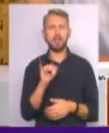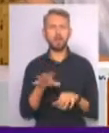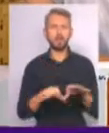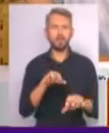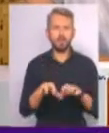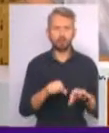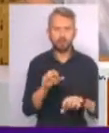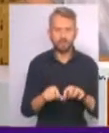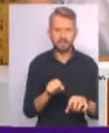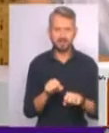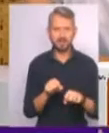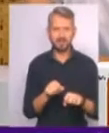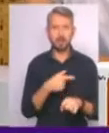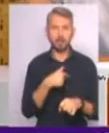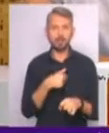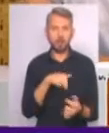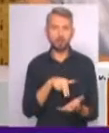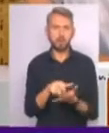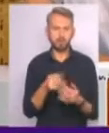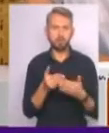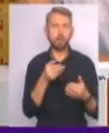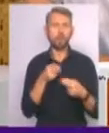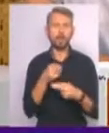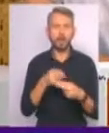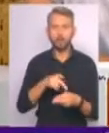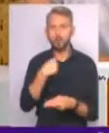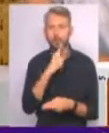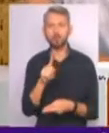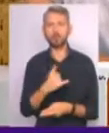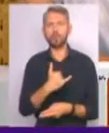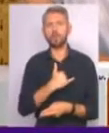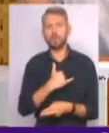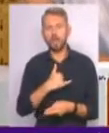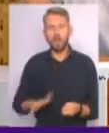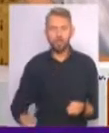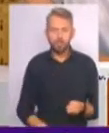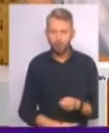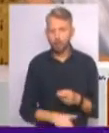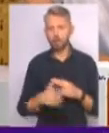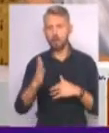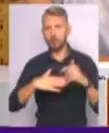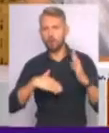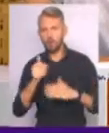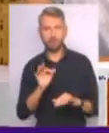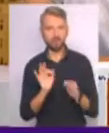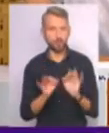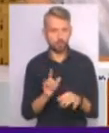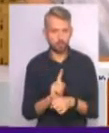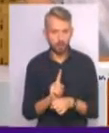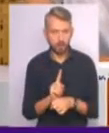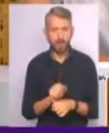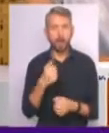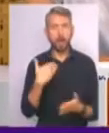массажисты, которые я, ну, прохожу профилактику, да, говорят, что как бы у меня вот ноги, руки как бы в норме, да, а